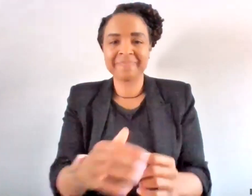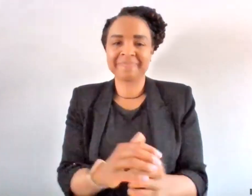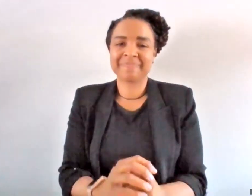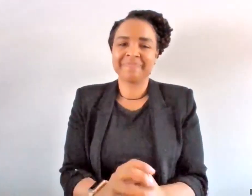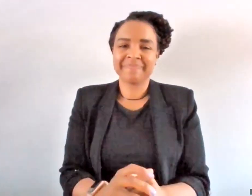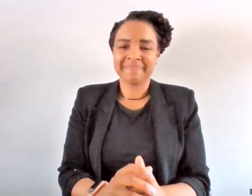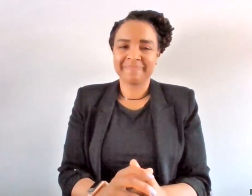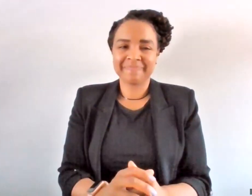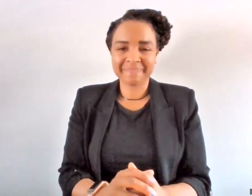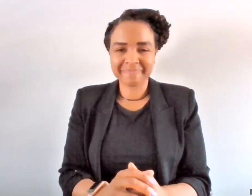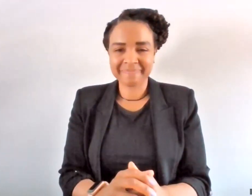Have a good evening.